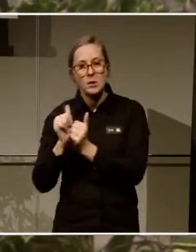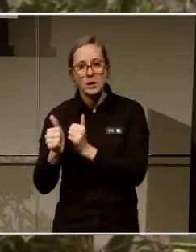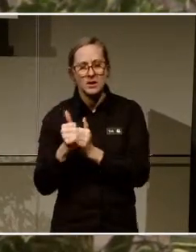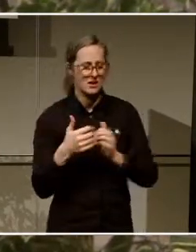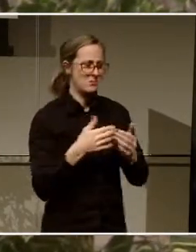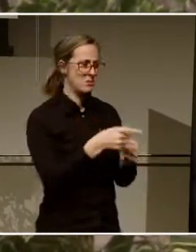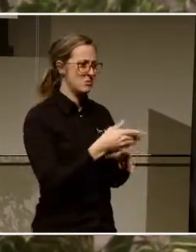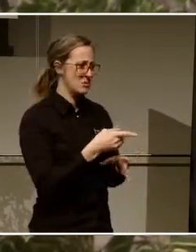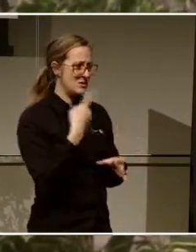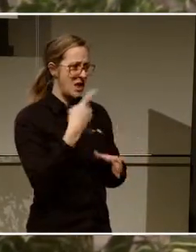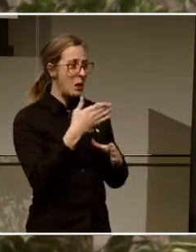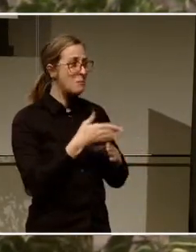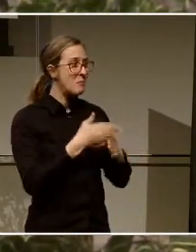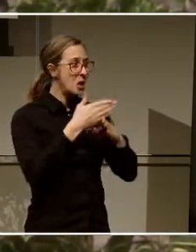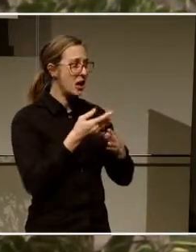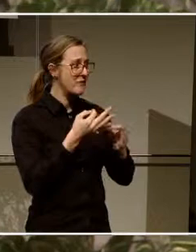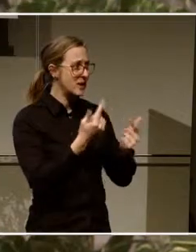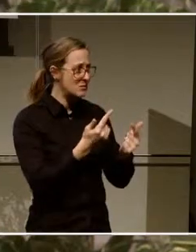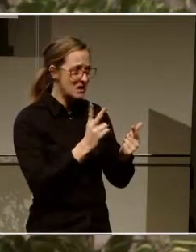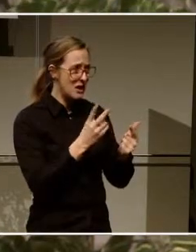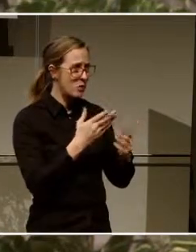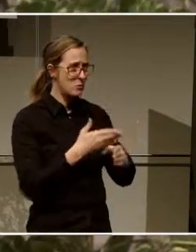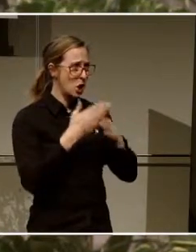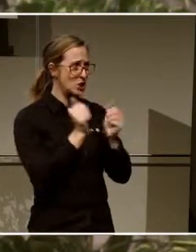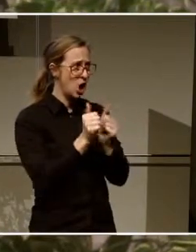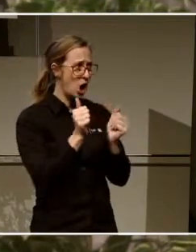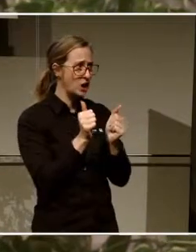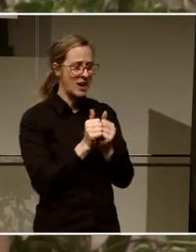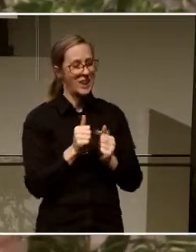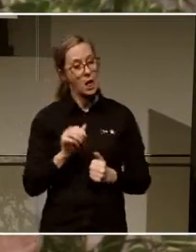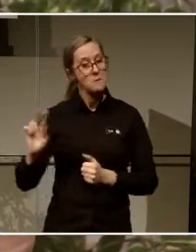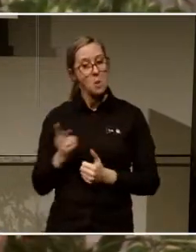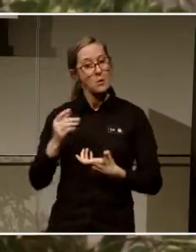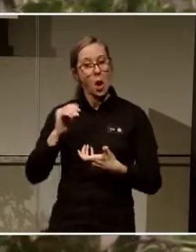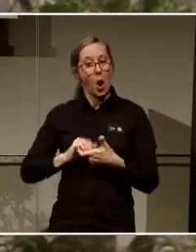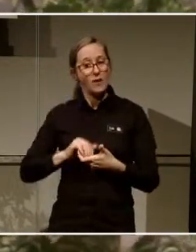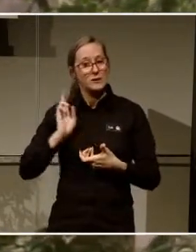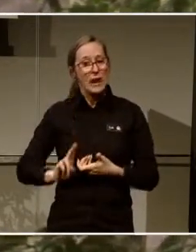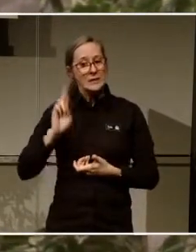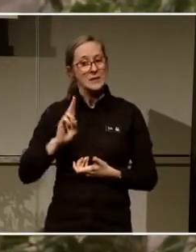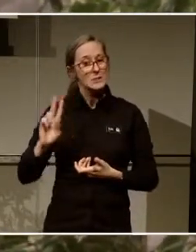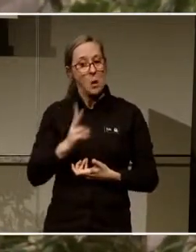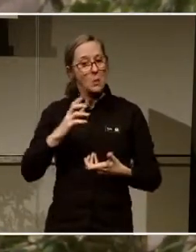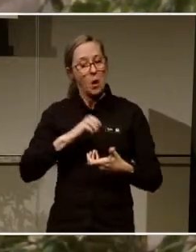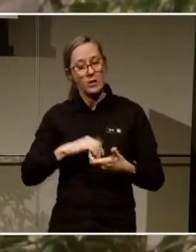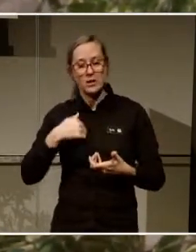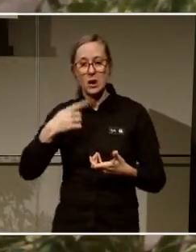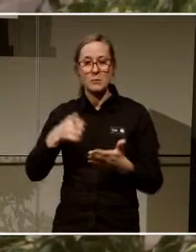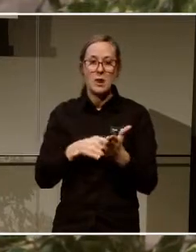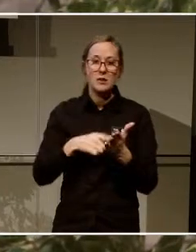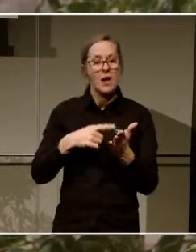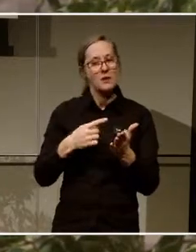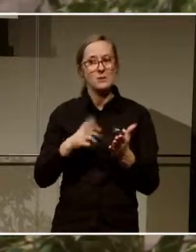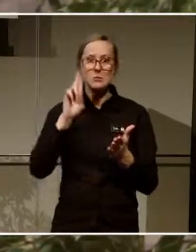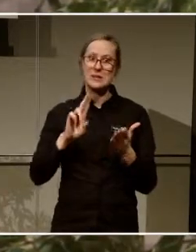Men när du säger bygg, menar du liksom bygga verksamhet eller bygga grejer? Både och, faktiskt. Ja, men just det här med att ta de här första spadtagen